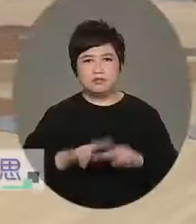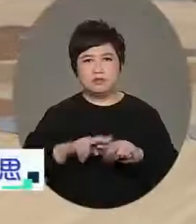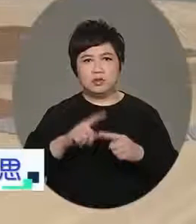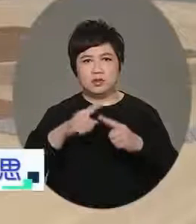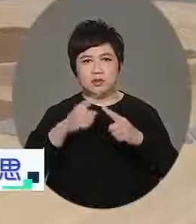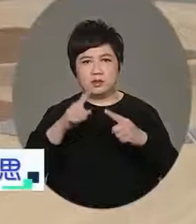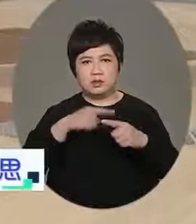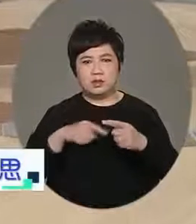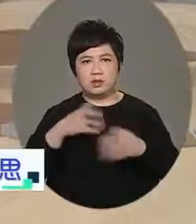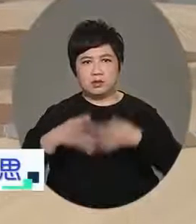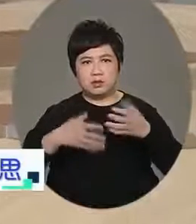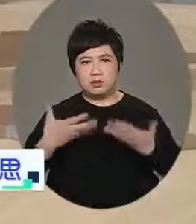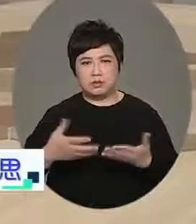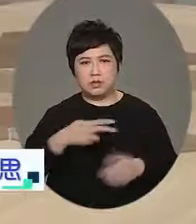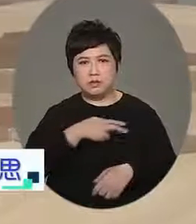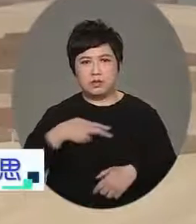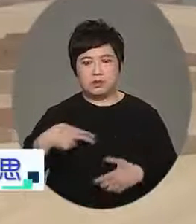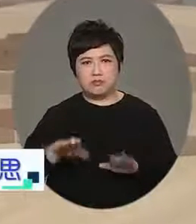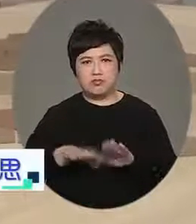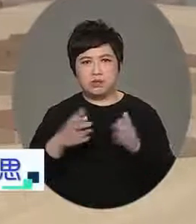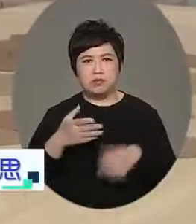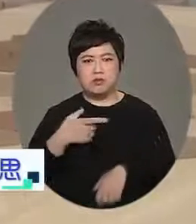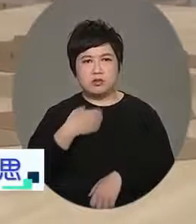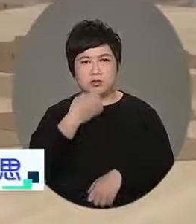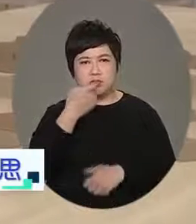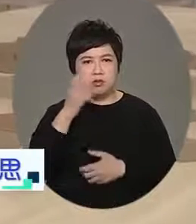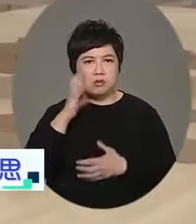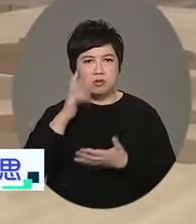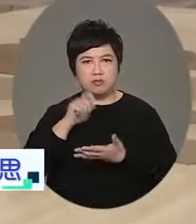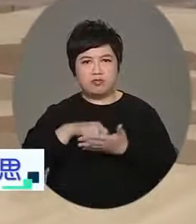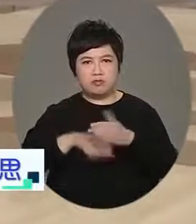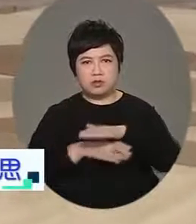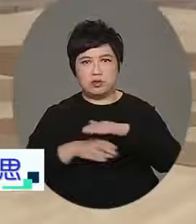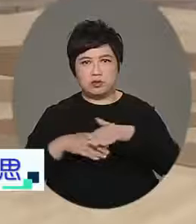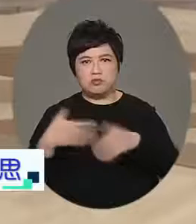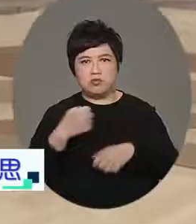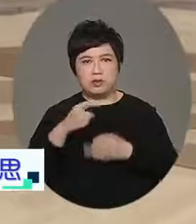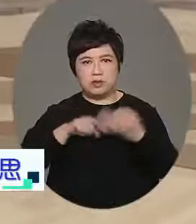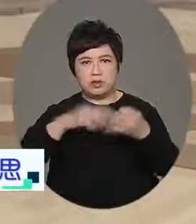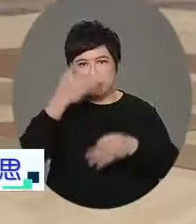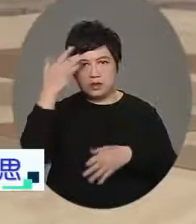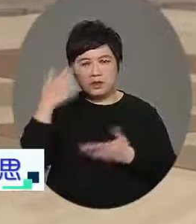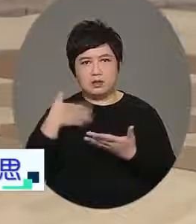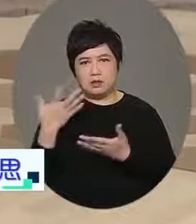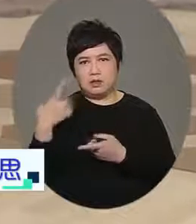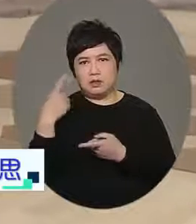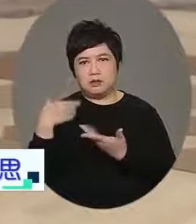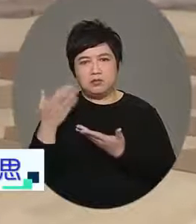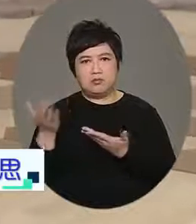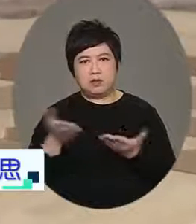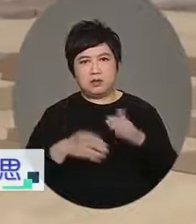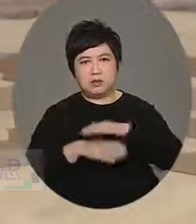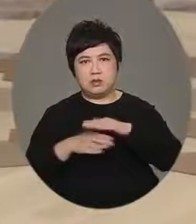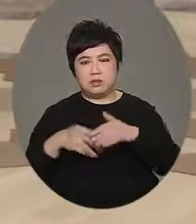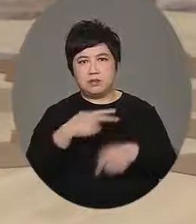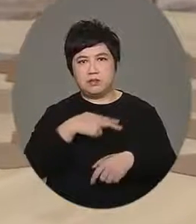全國人大會議今日將會在北京開幕。據了解，港澳辦主任夏寶龍昨晚在政協禮堂和在北京出席兩會